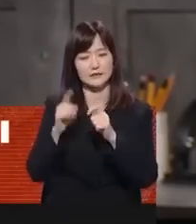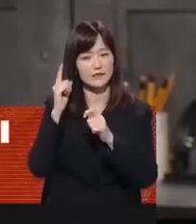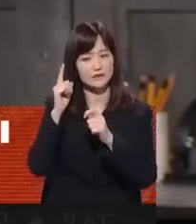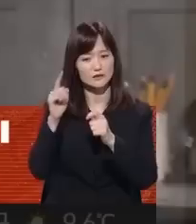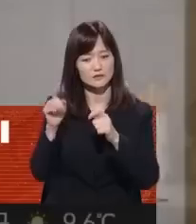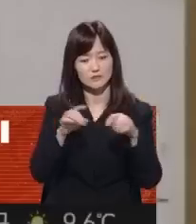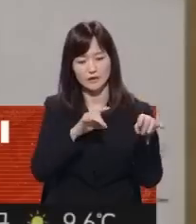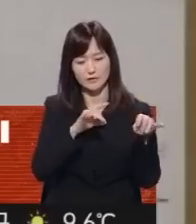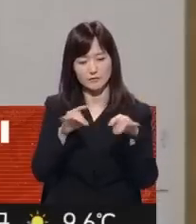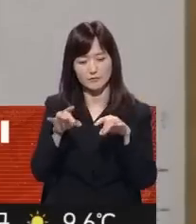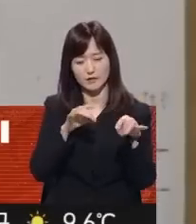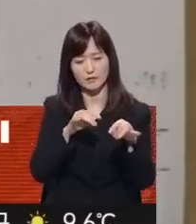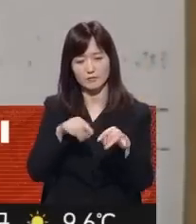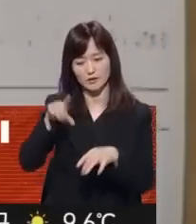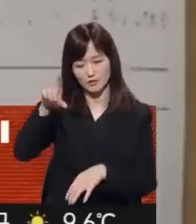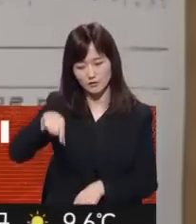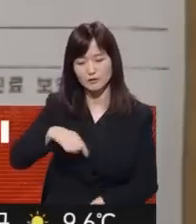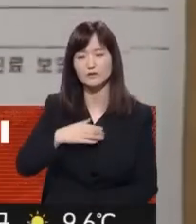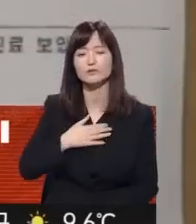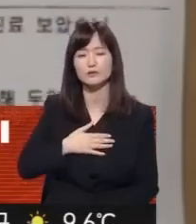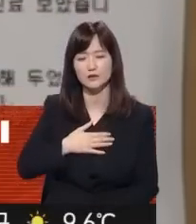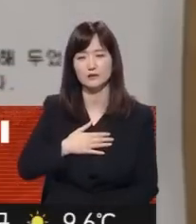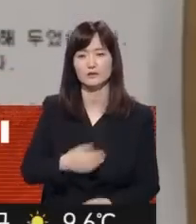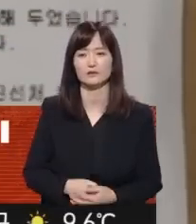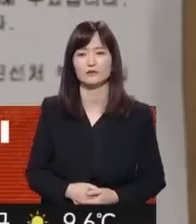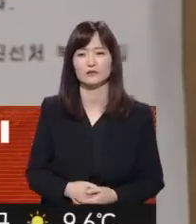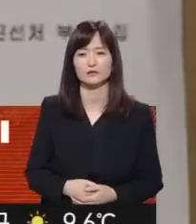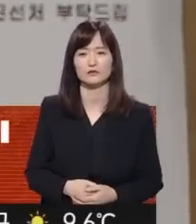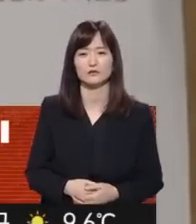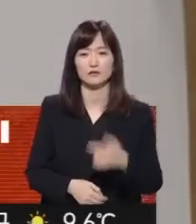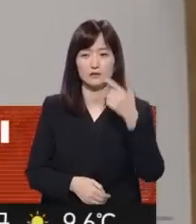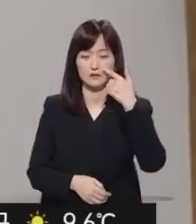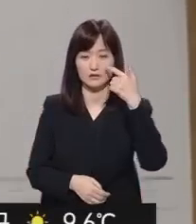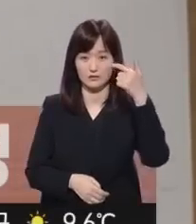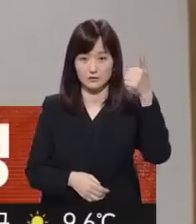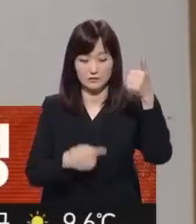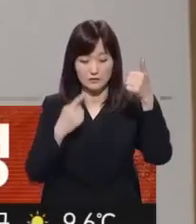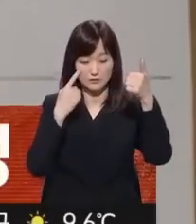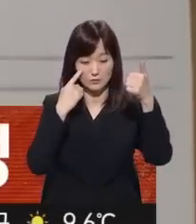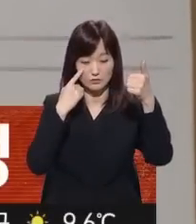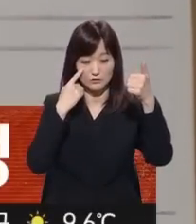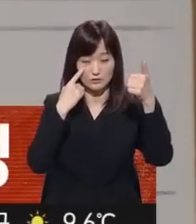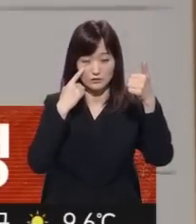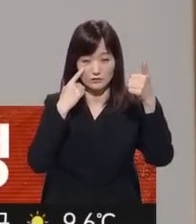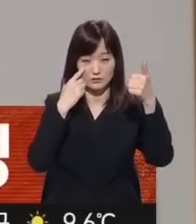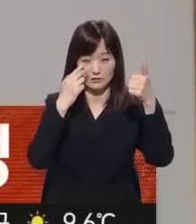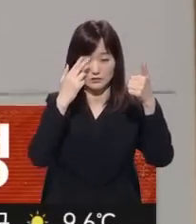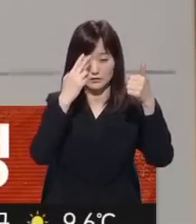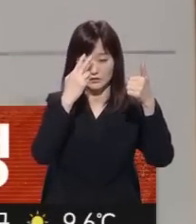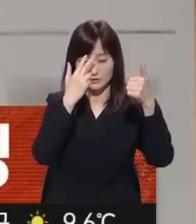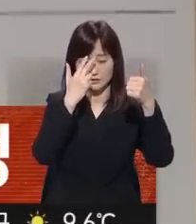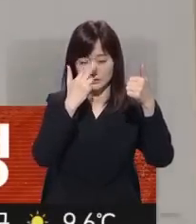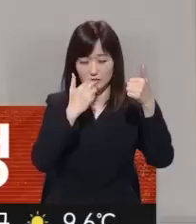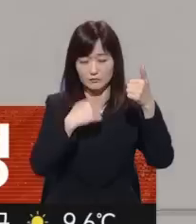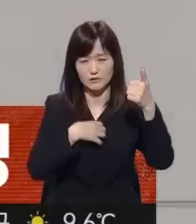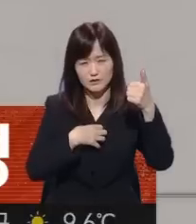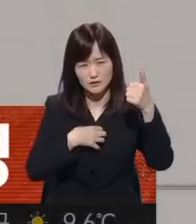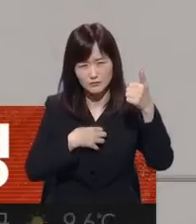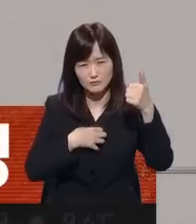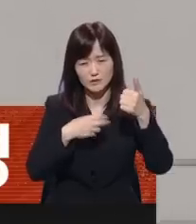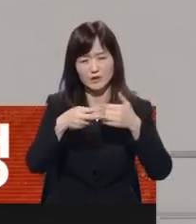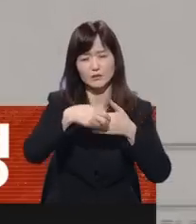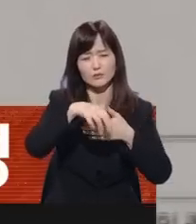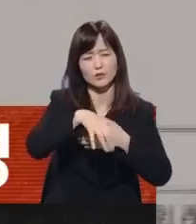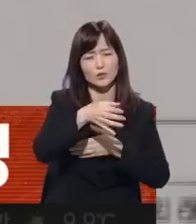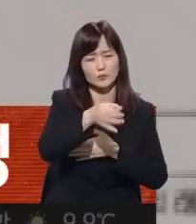폭행을 했다라고 하는데 이게 합의에 문제가 있잖아요 지금 그 아버지께서 굉장히 눈을 실명할 위기였기 때문에 병원비나 치료비가